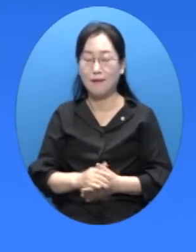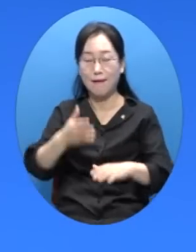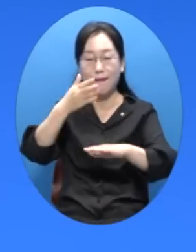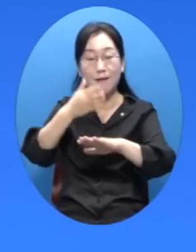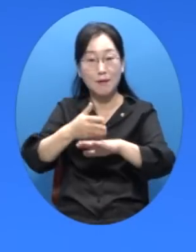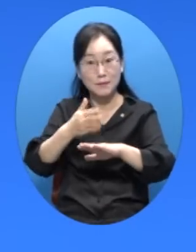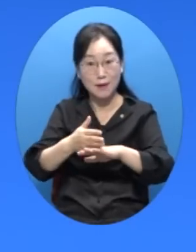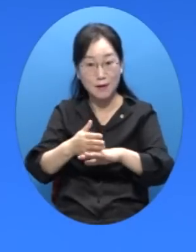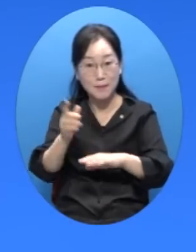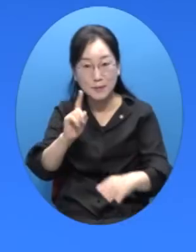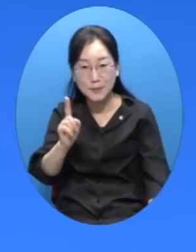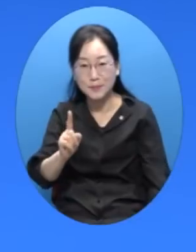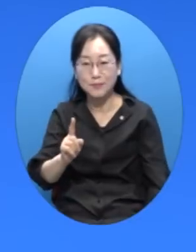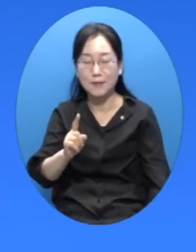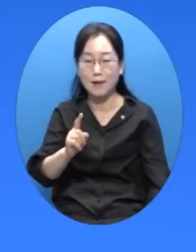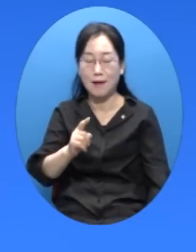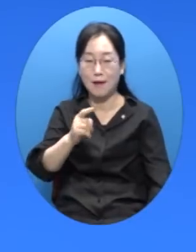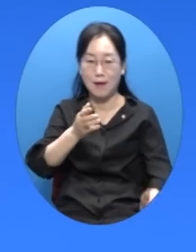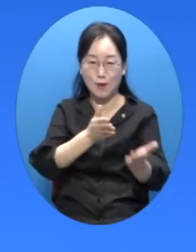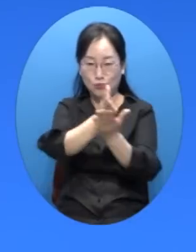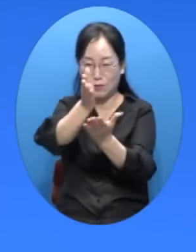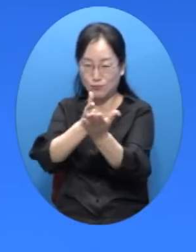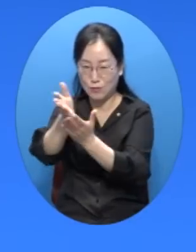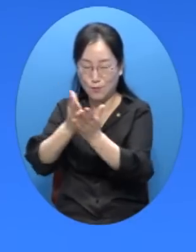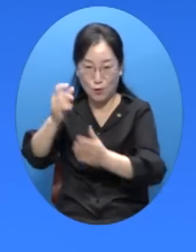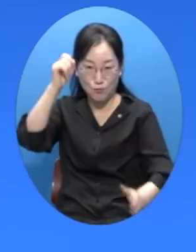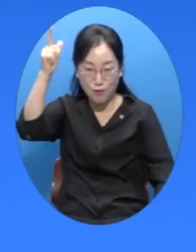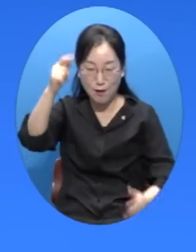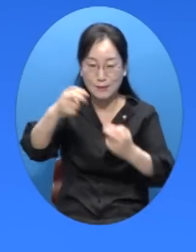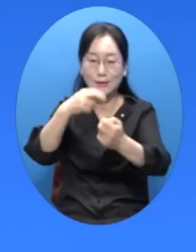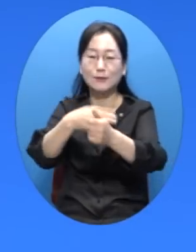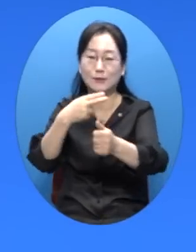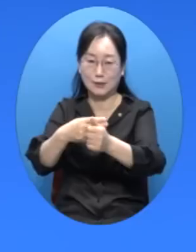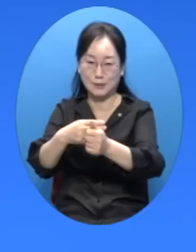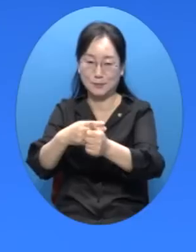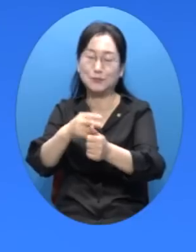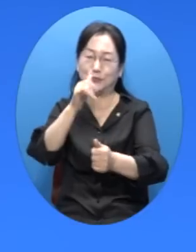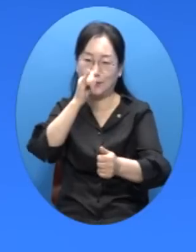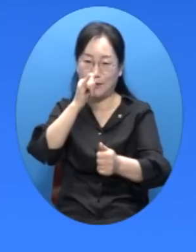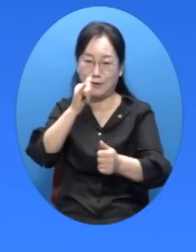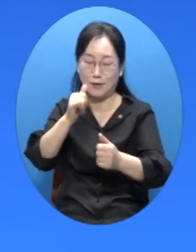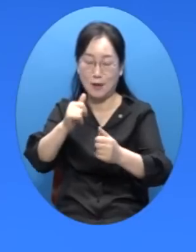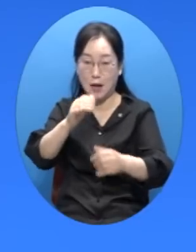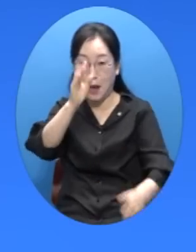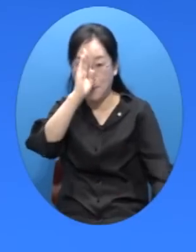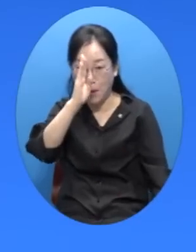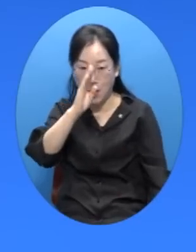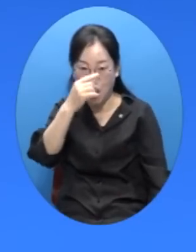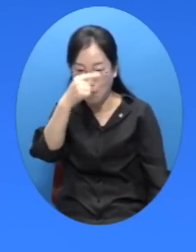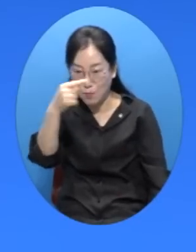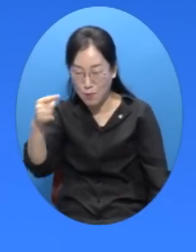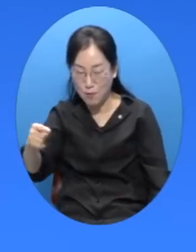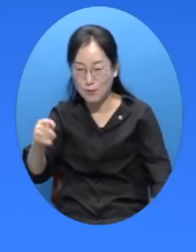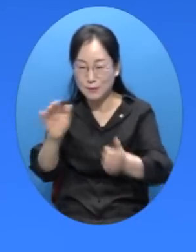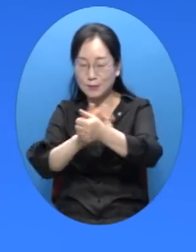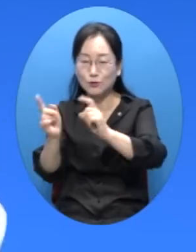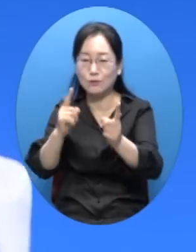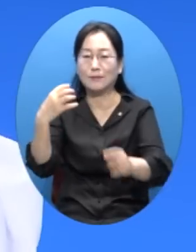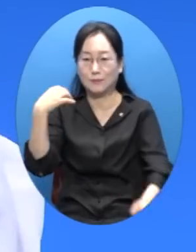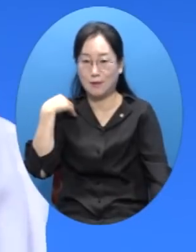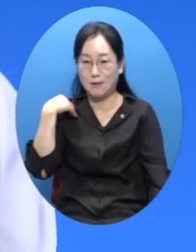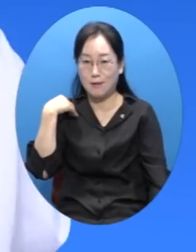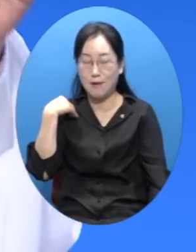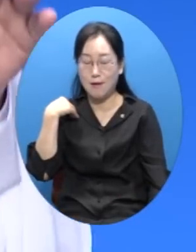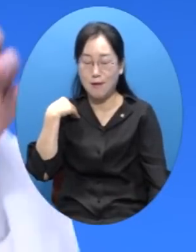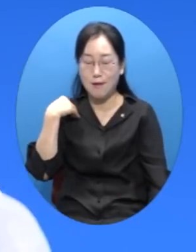감사하게도 하나님께서는 각 분야에 훌륭한 의사 선생님을 보내주셔서 그 병을 치료해 주십니다. 그런데